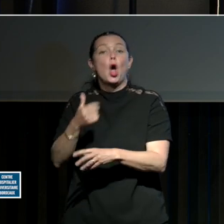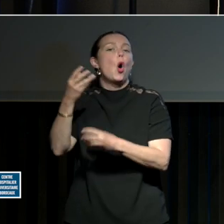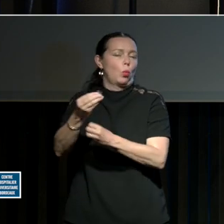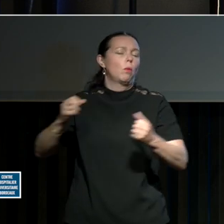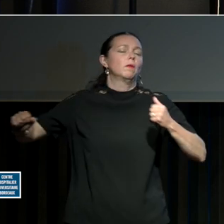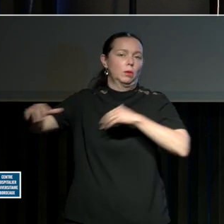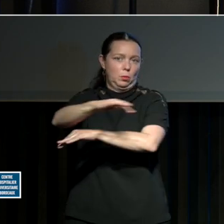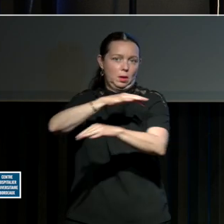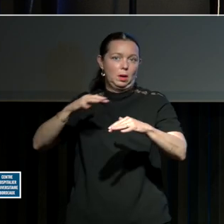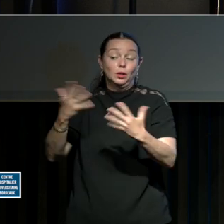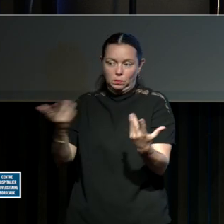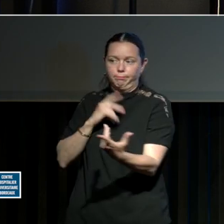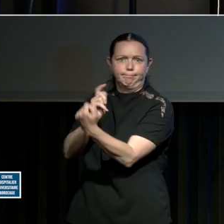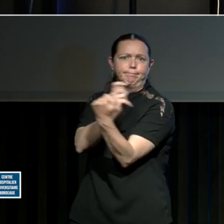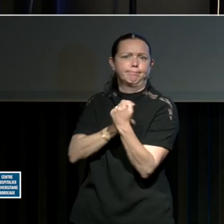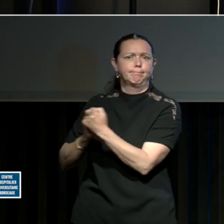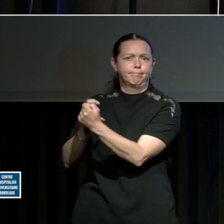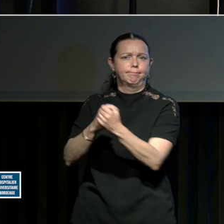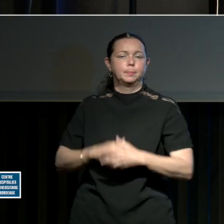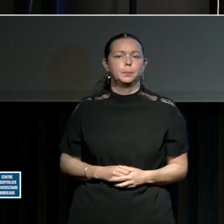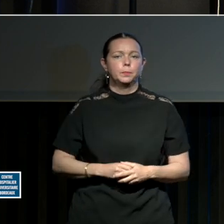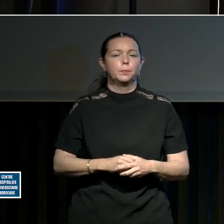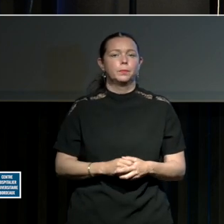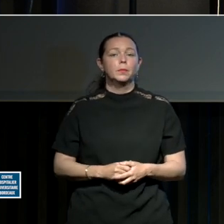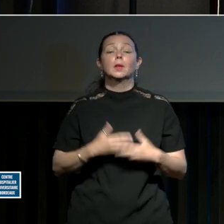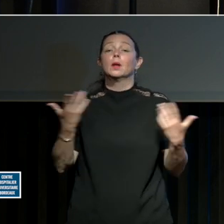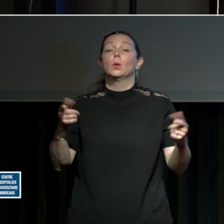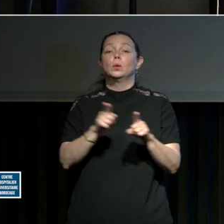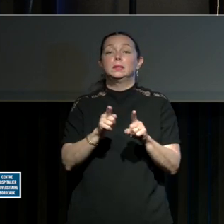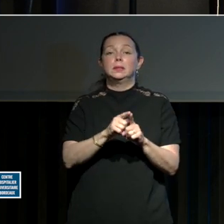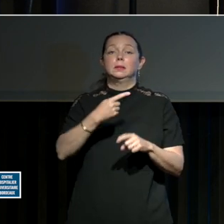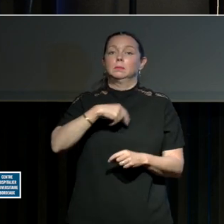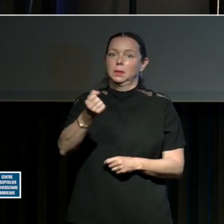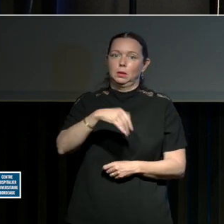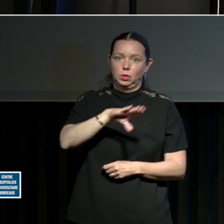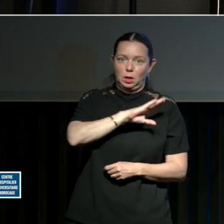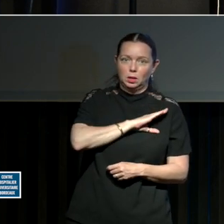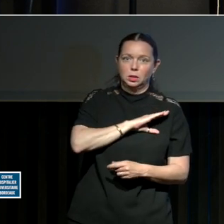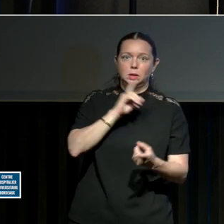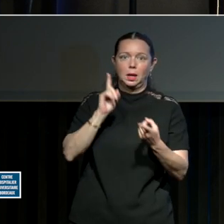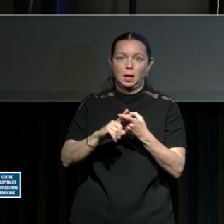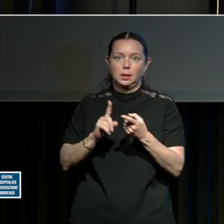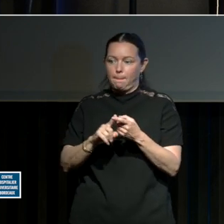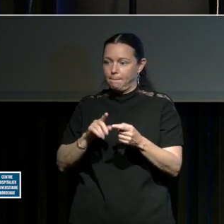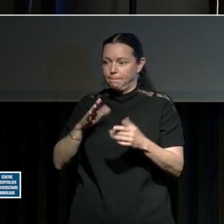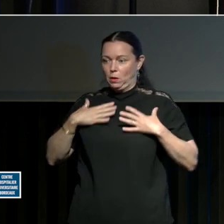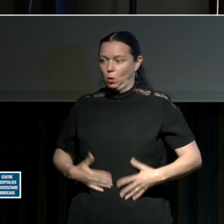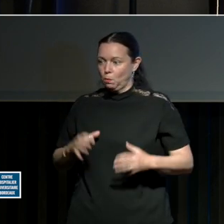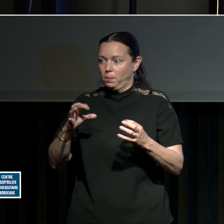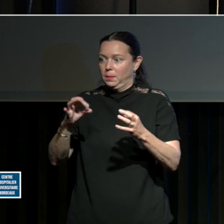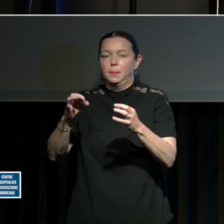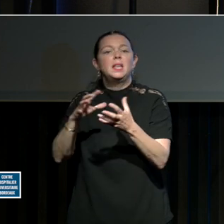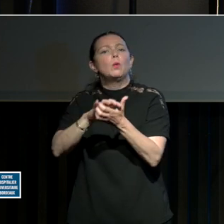façon associée, on va également prendre en charge les complications liées à la conduite en cherchant